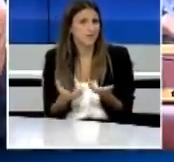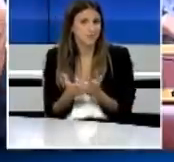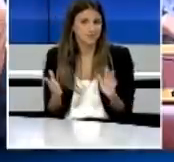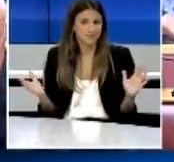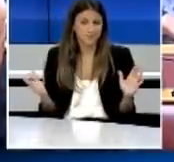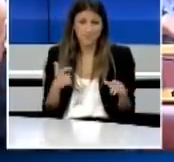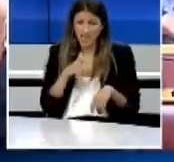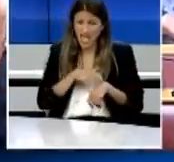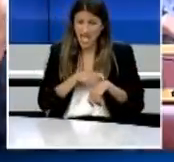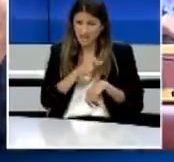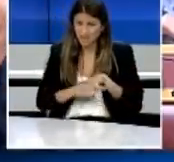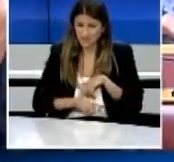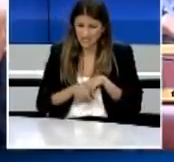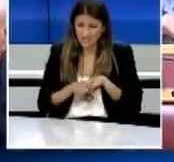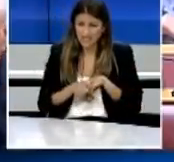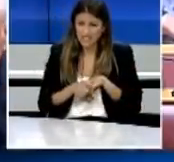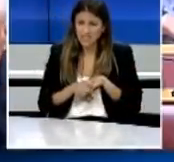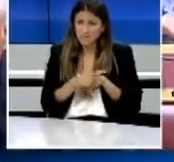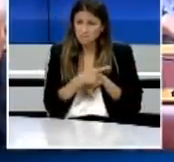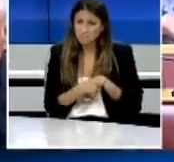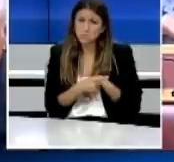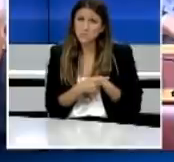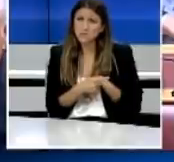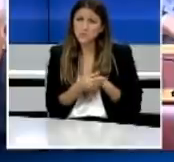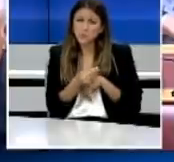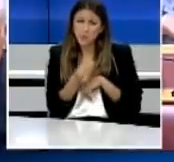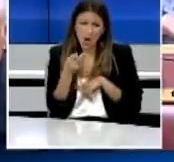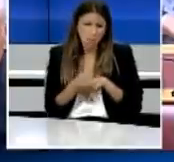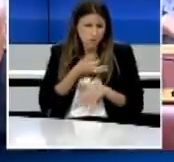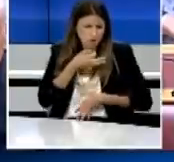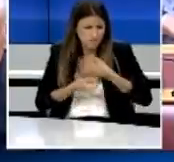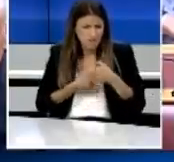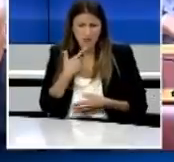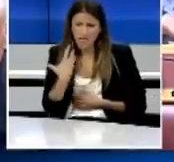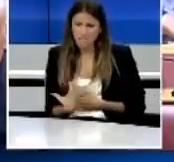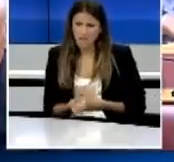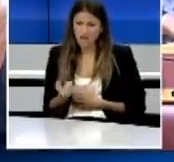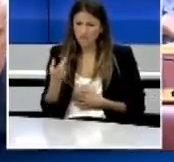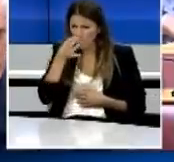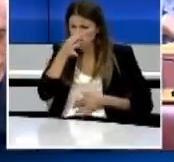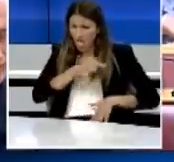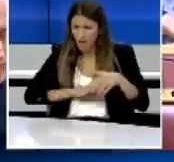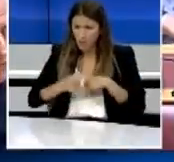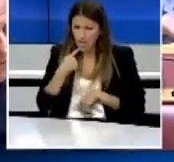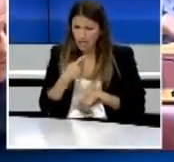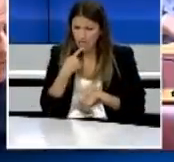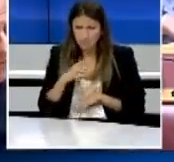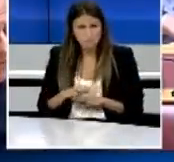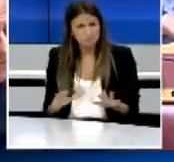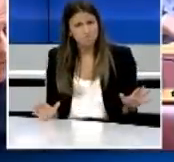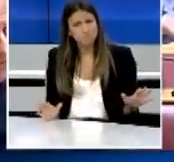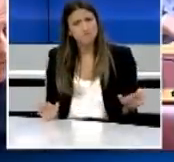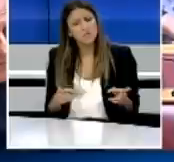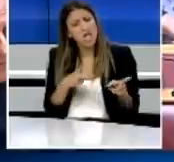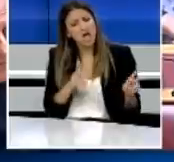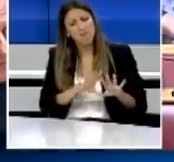να μιλάτε εσείς εδώ με μια πολύ βαριά γλώσσα για παρακράτος και για διαπλοκή. Εμείς σας αφήνουμε